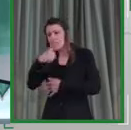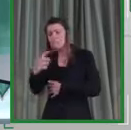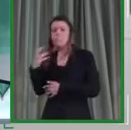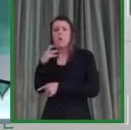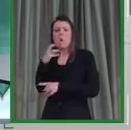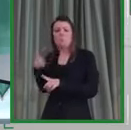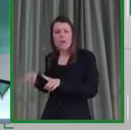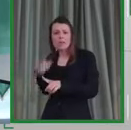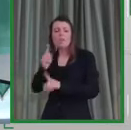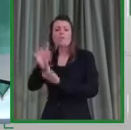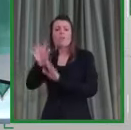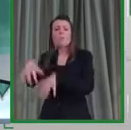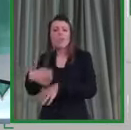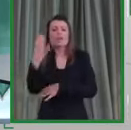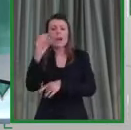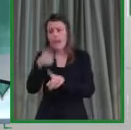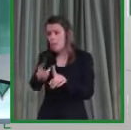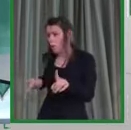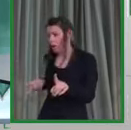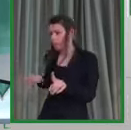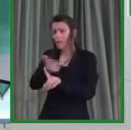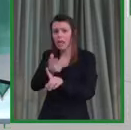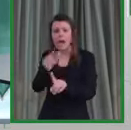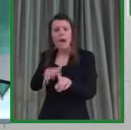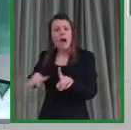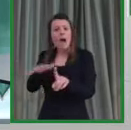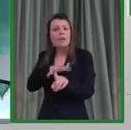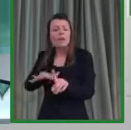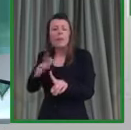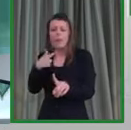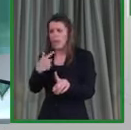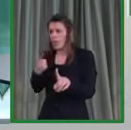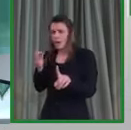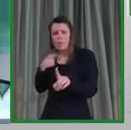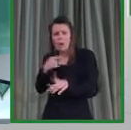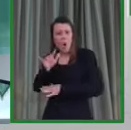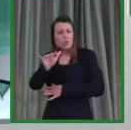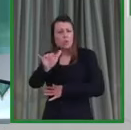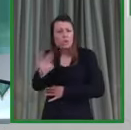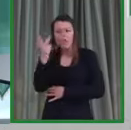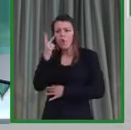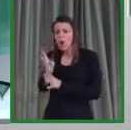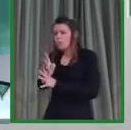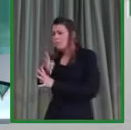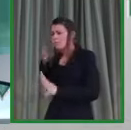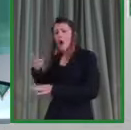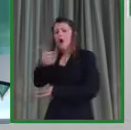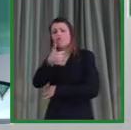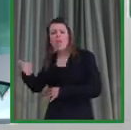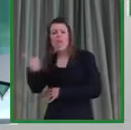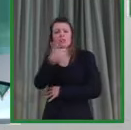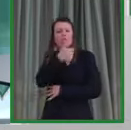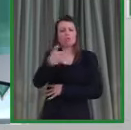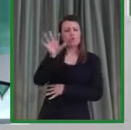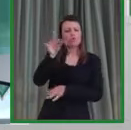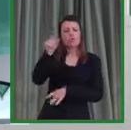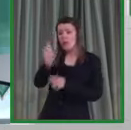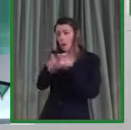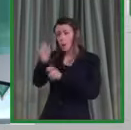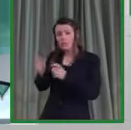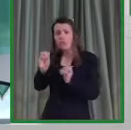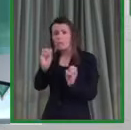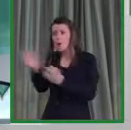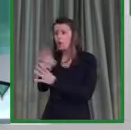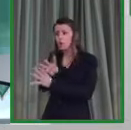cremona che erano le più esposte e che ogni giorno vedevano arrivare dai 100 ai 150 persone al pronto soccorso